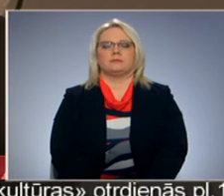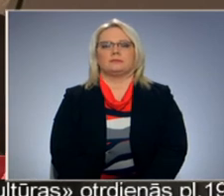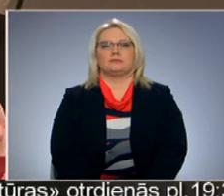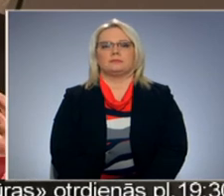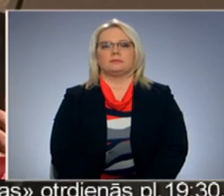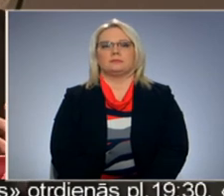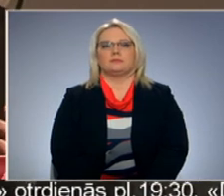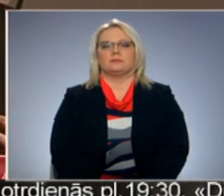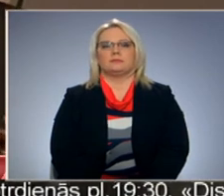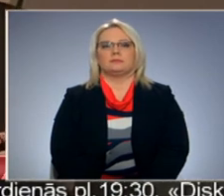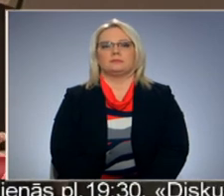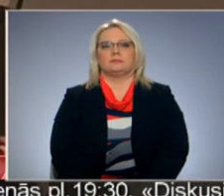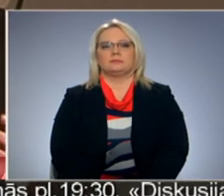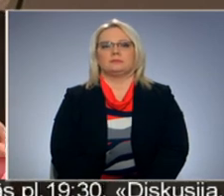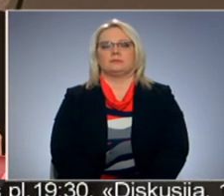saim